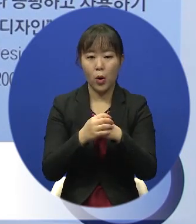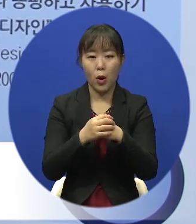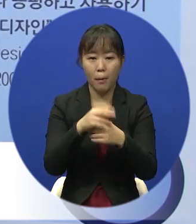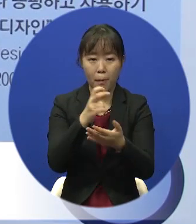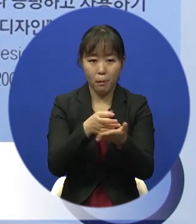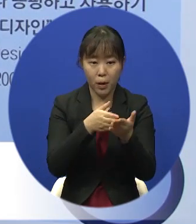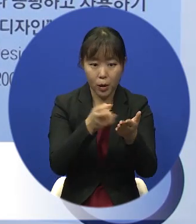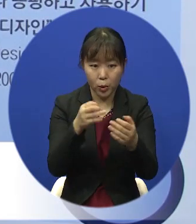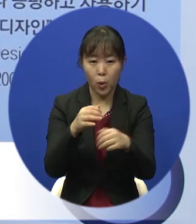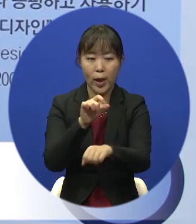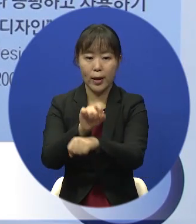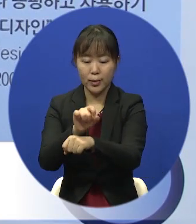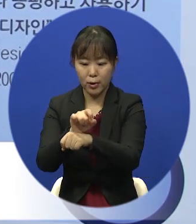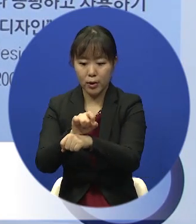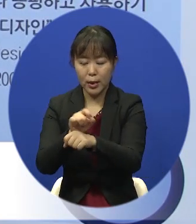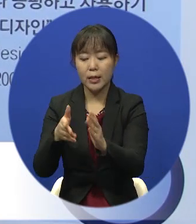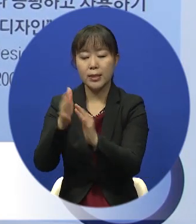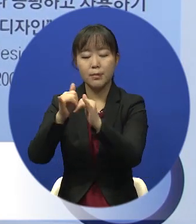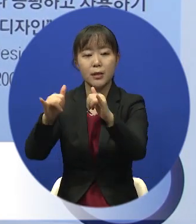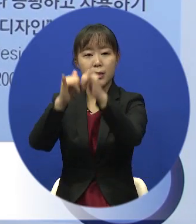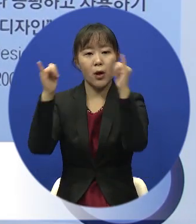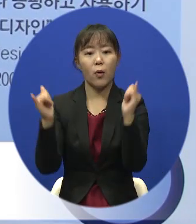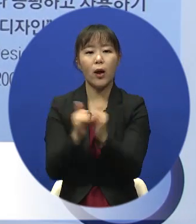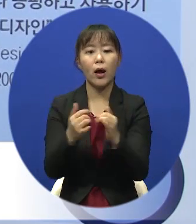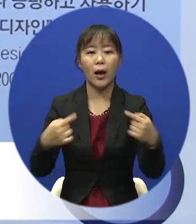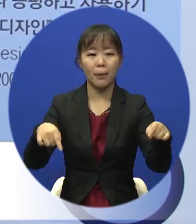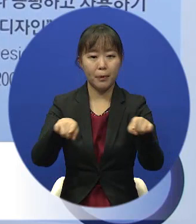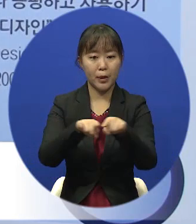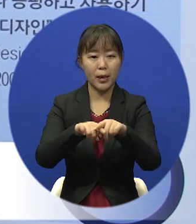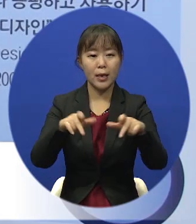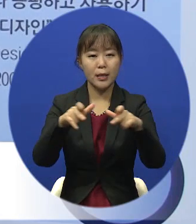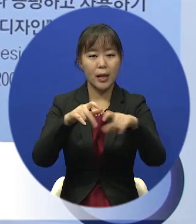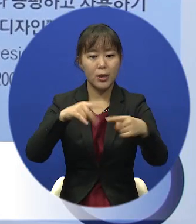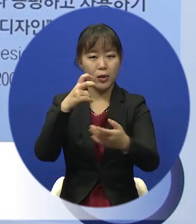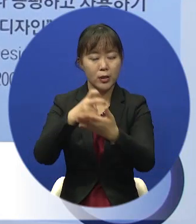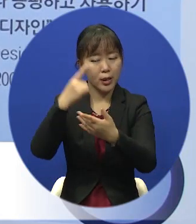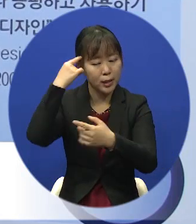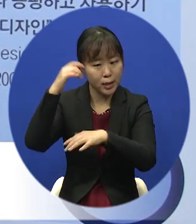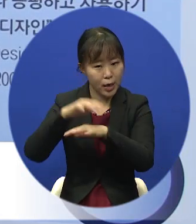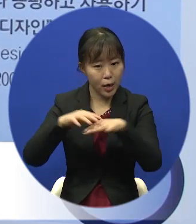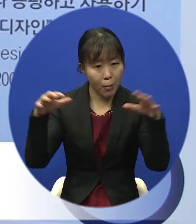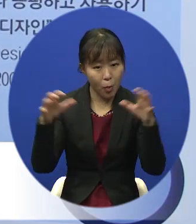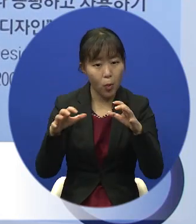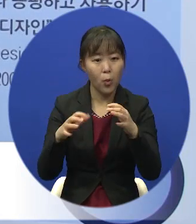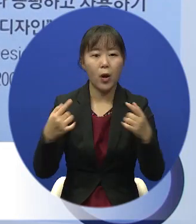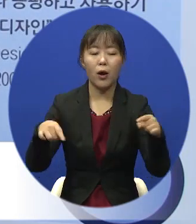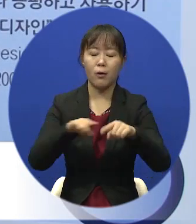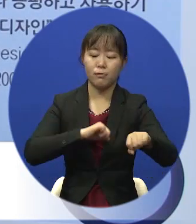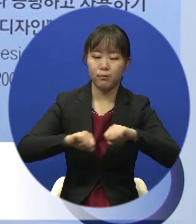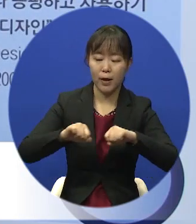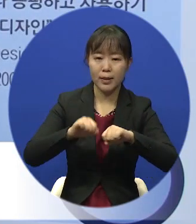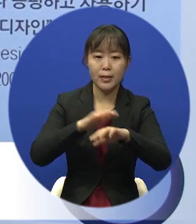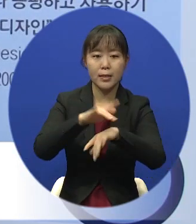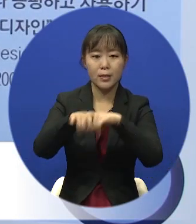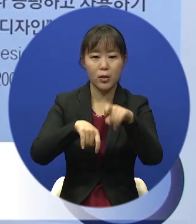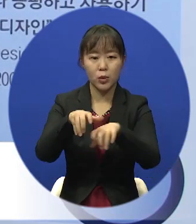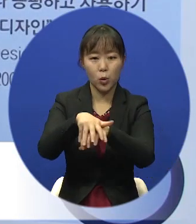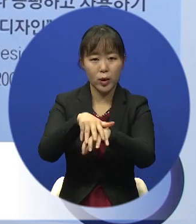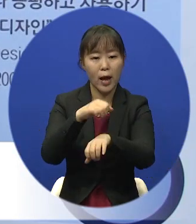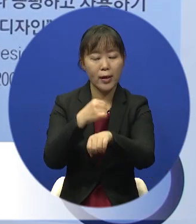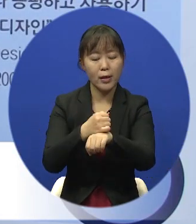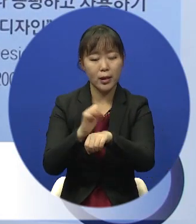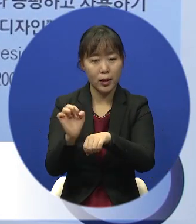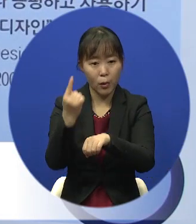행정부, 시민사회가 함께 장애 정책에 대한 지혜를 모으고 공동의 실천을 조직화해 나가는